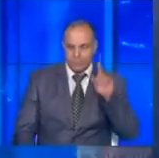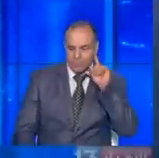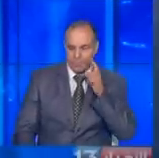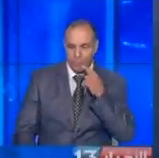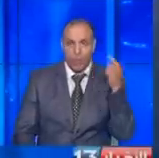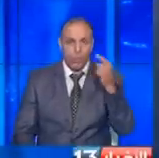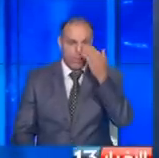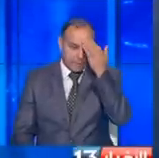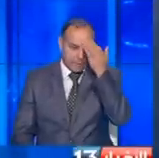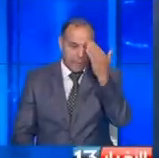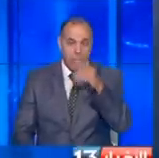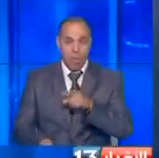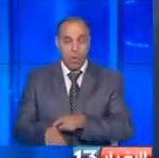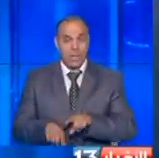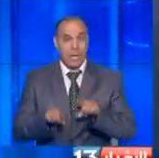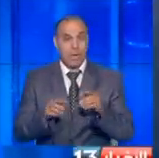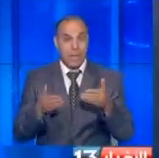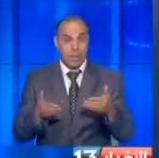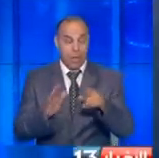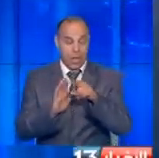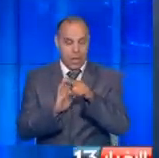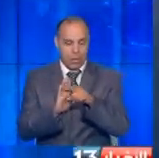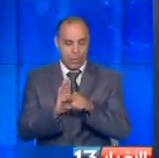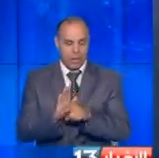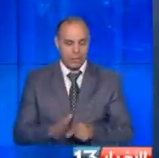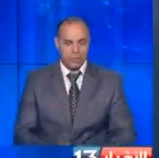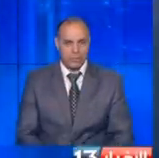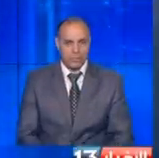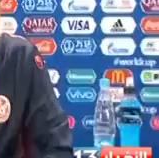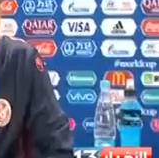مرحبا بكم مشاهدين إلى هذا الموعد الإخباري، والبداية بالعناوين.